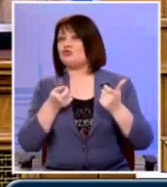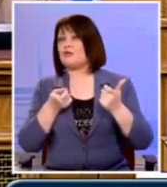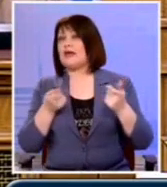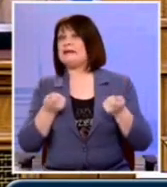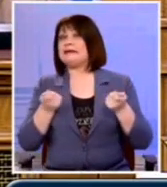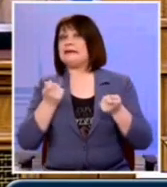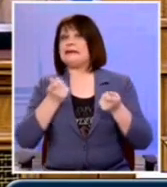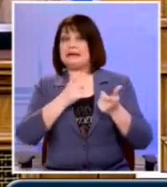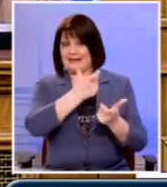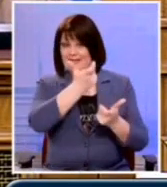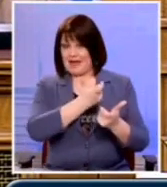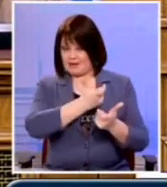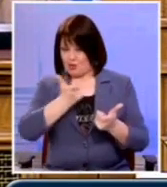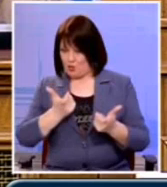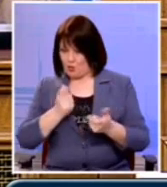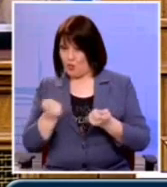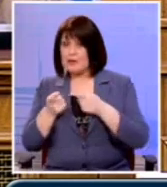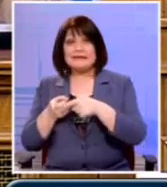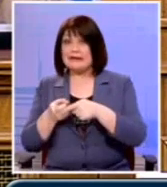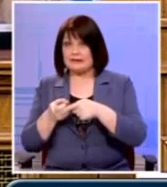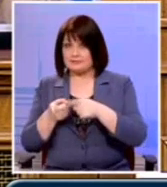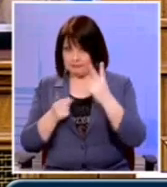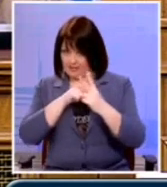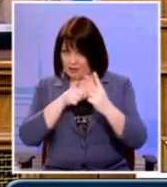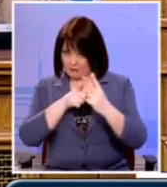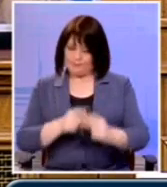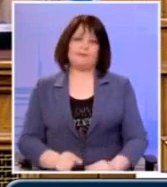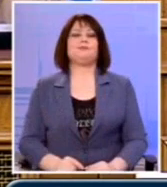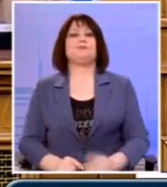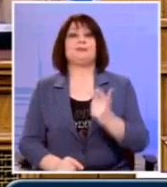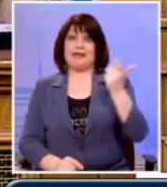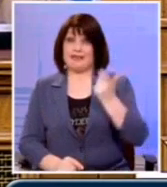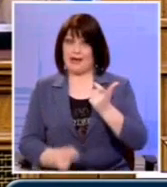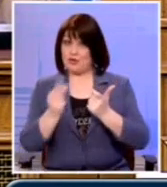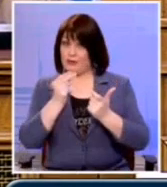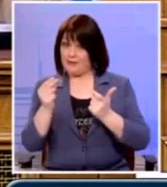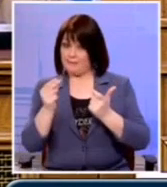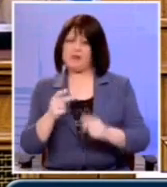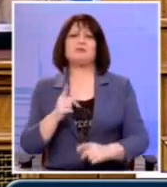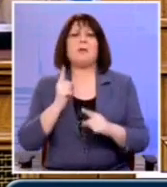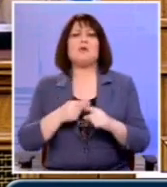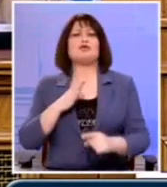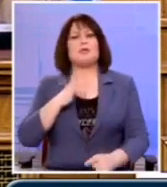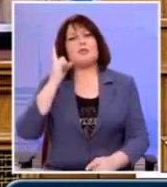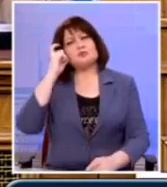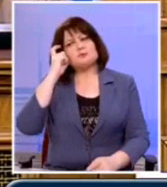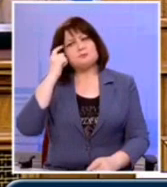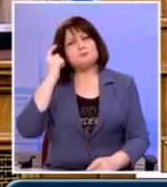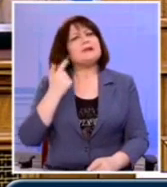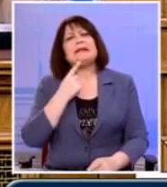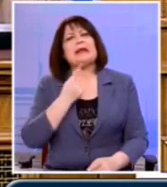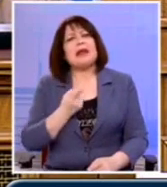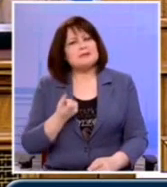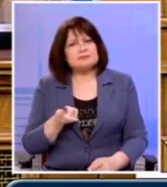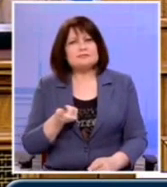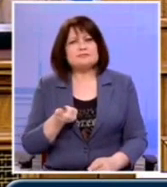δανεικών. Όσο αφορά το δανεισμό, ο κοινός νους, πολύ σωστά,